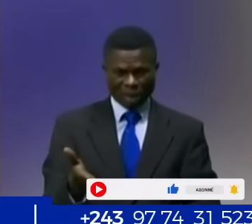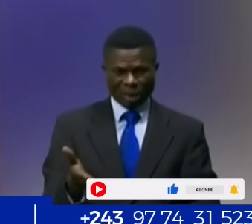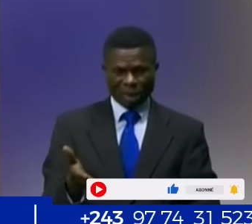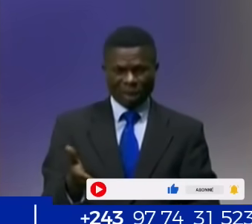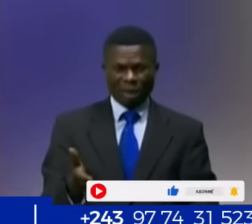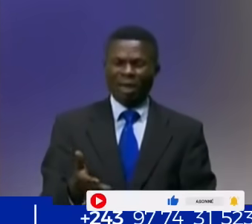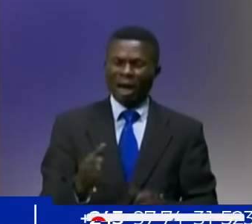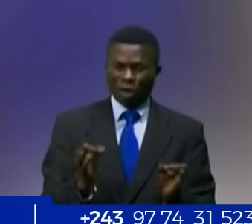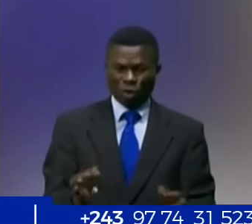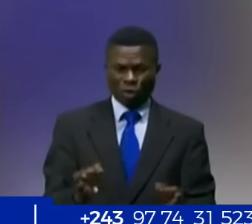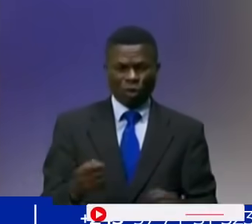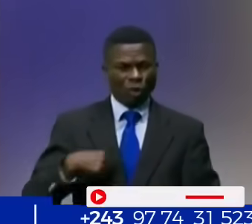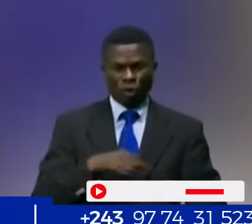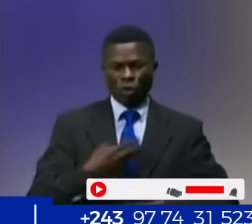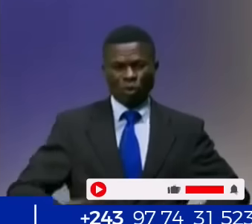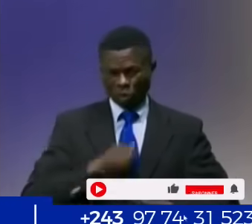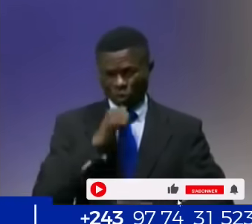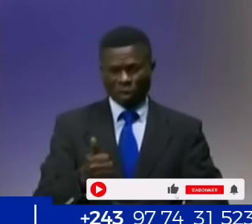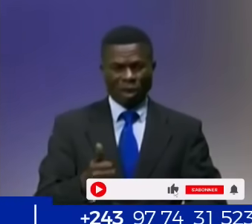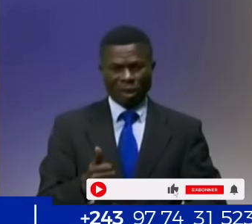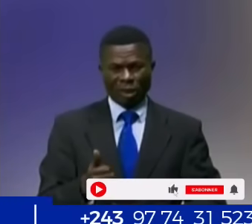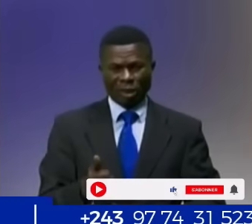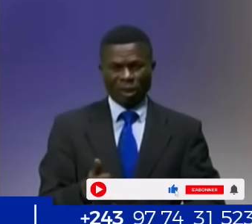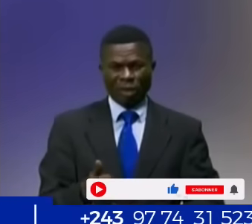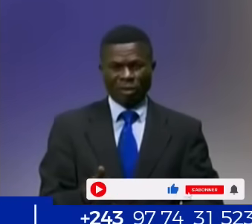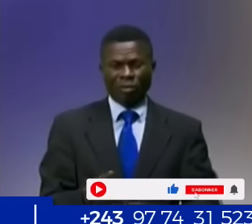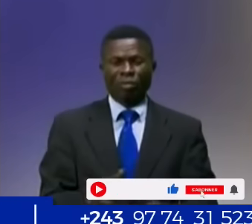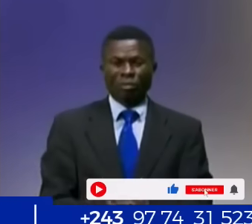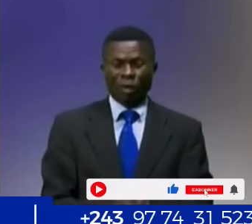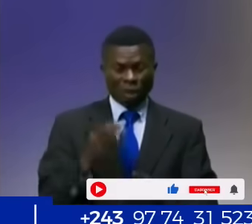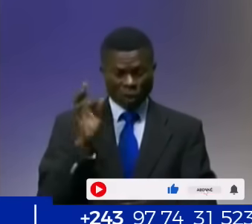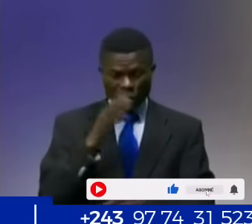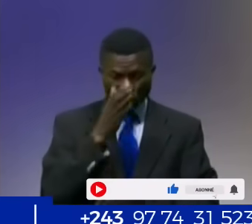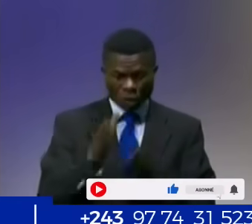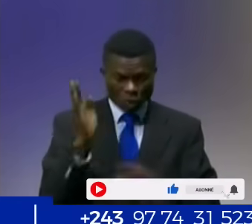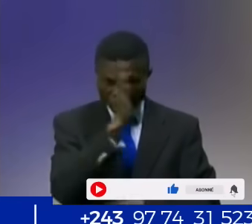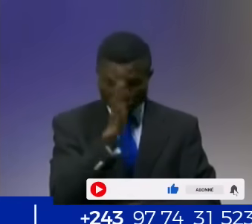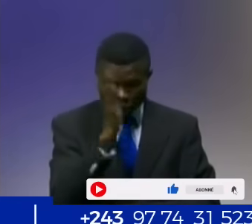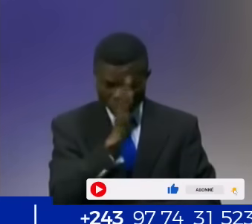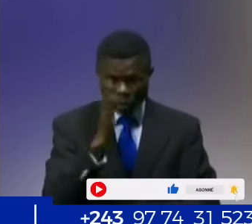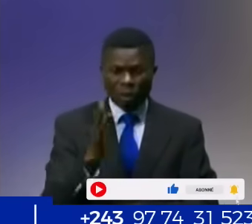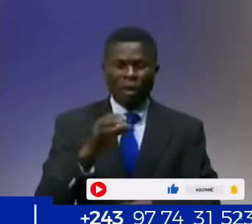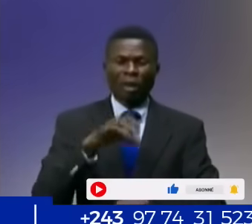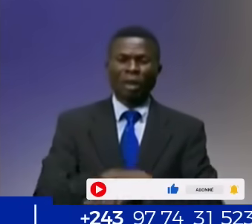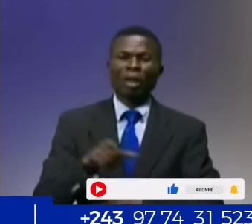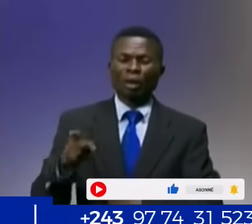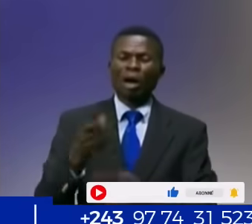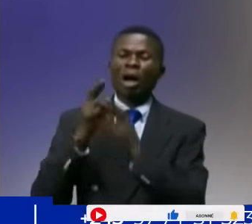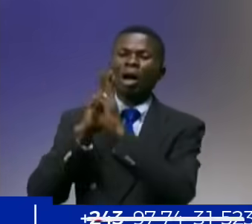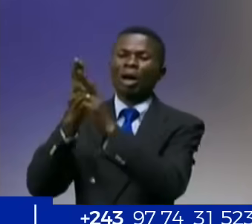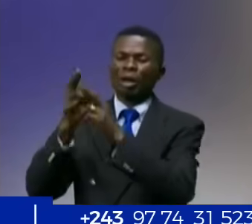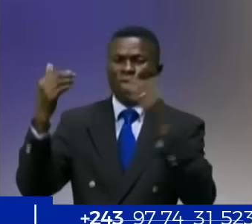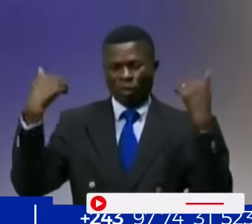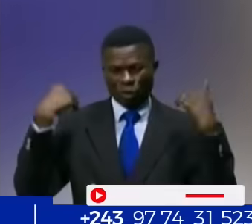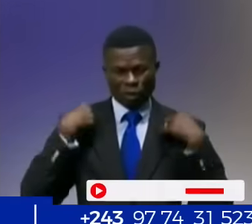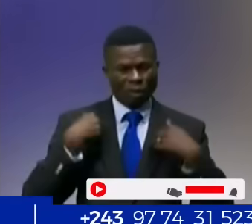et comme nous suivons scrupuleusement les instructions vous données par la hiérarchie, on ne peut pas croiser les